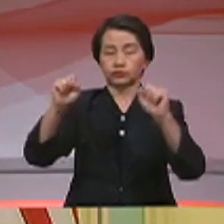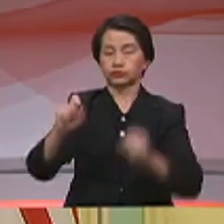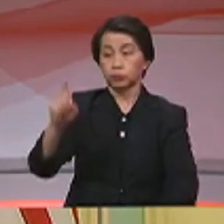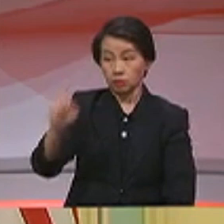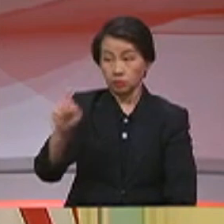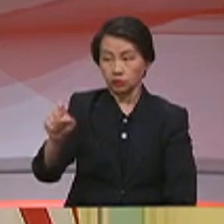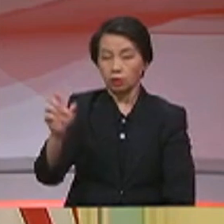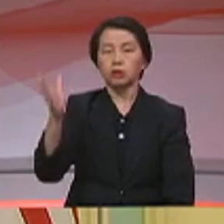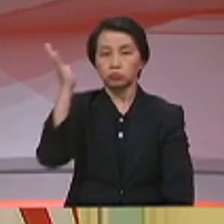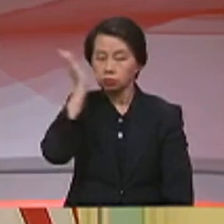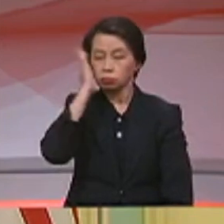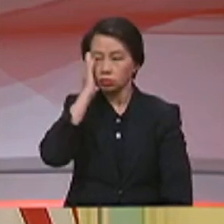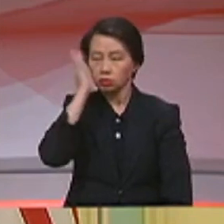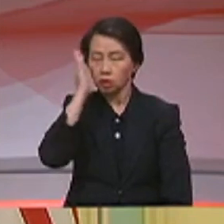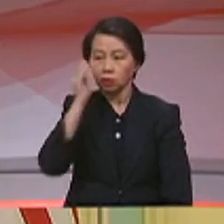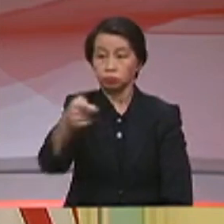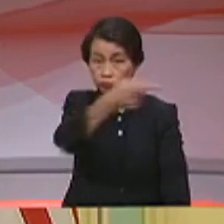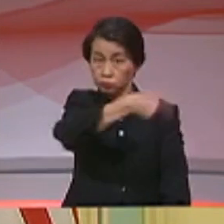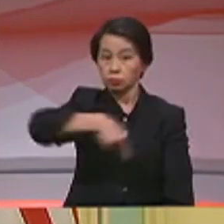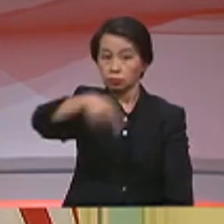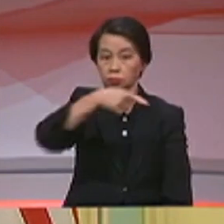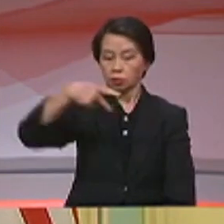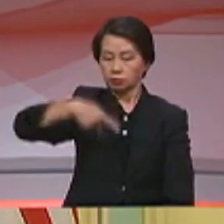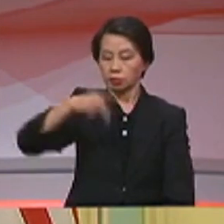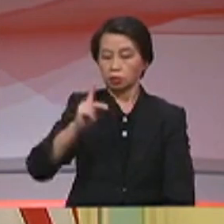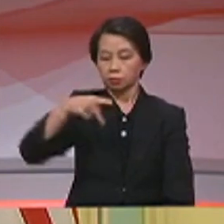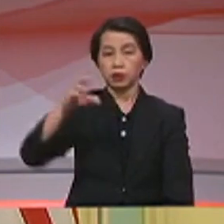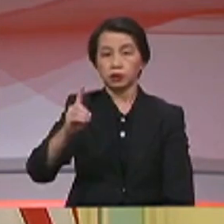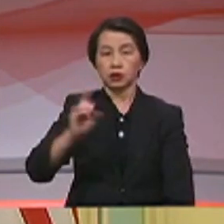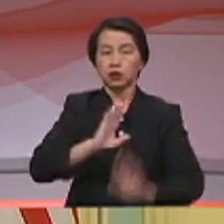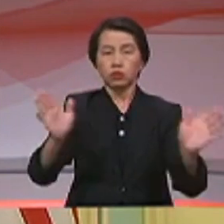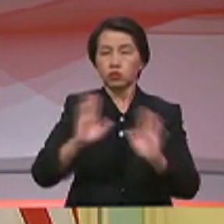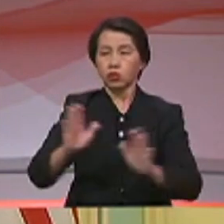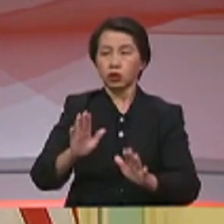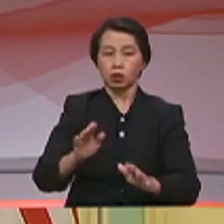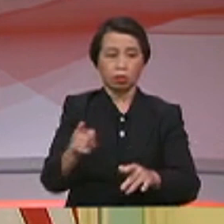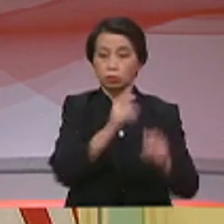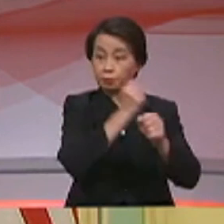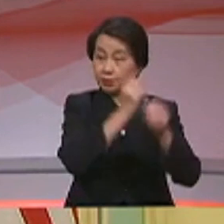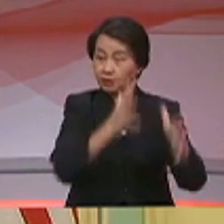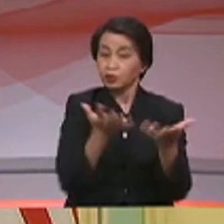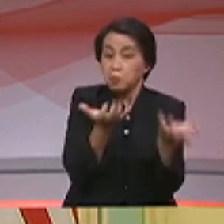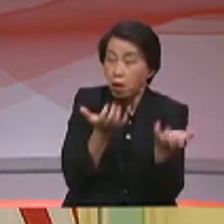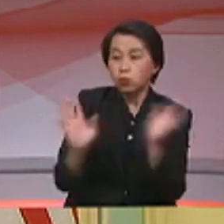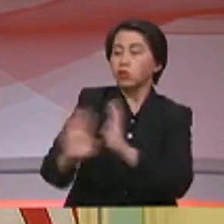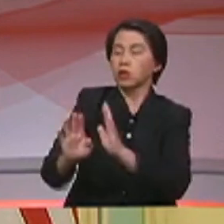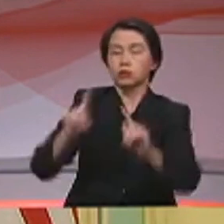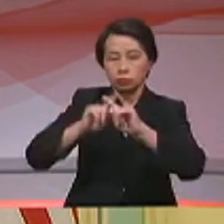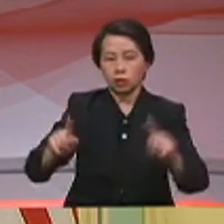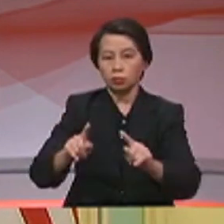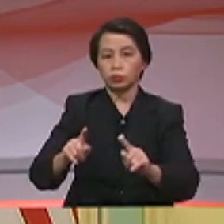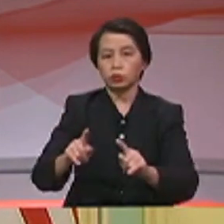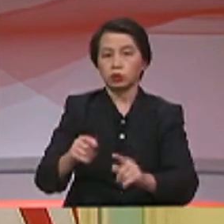perlu mengambil maklum tentang perintah ini. Ini bukan atas kehendak pekerja mereka, tetapi atas perintah